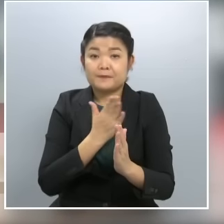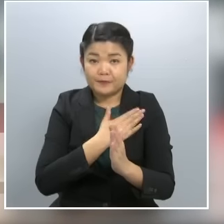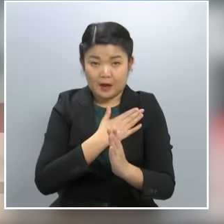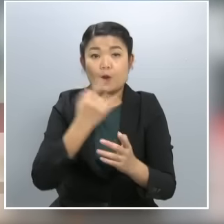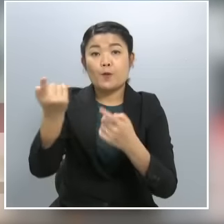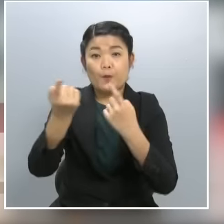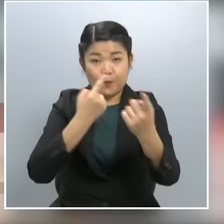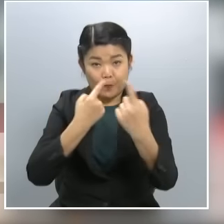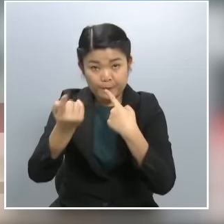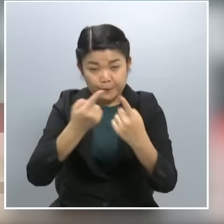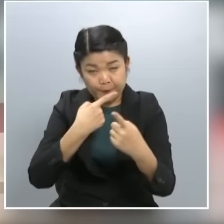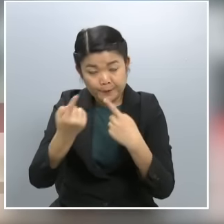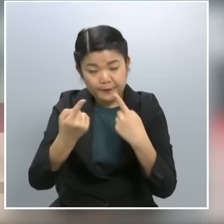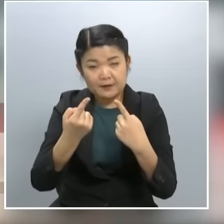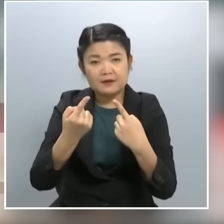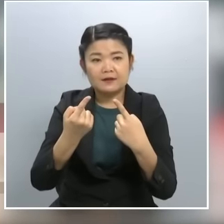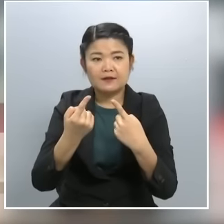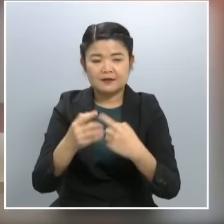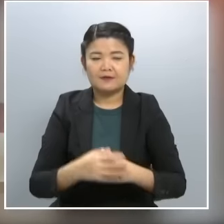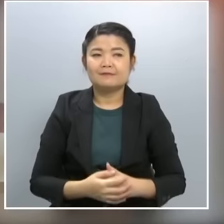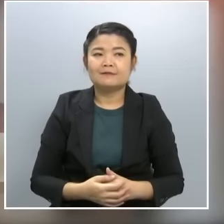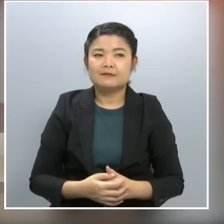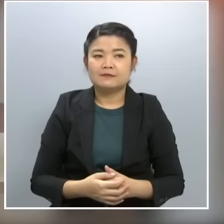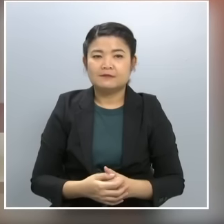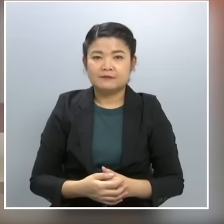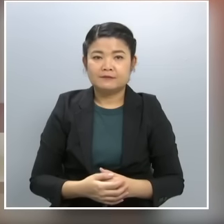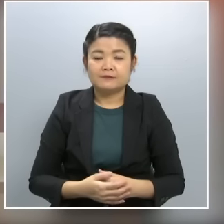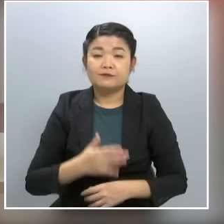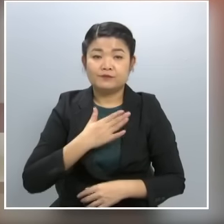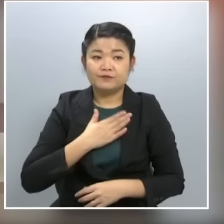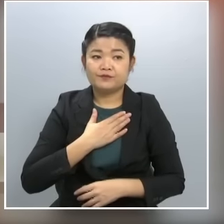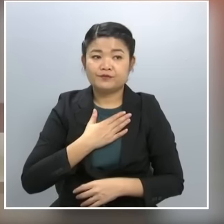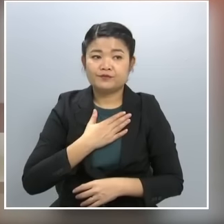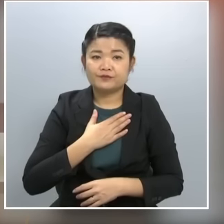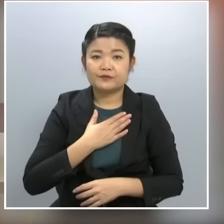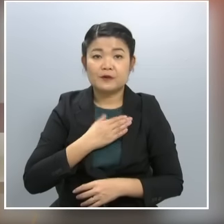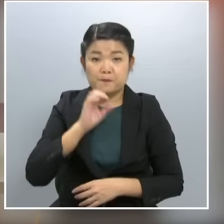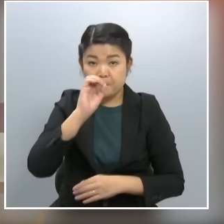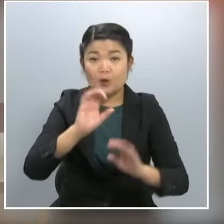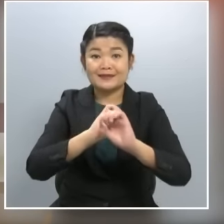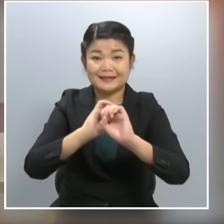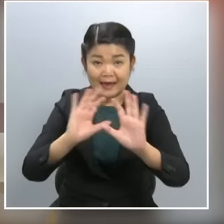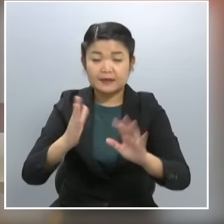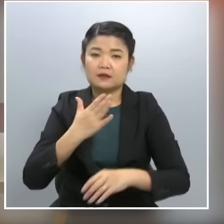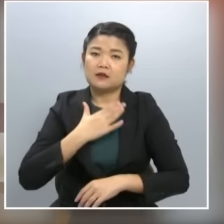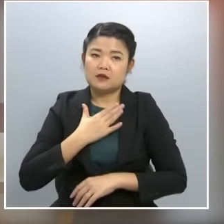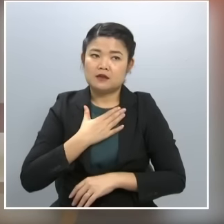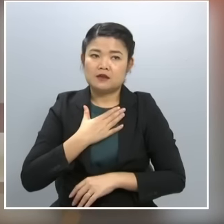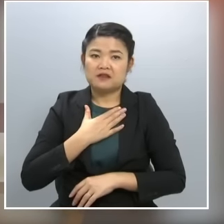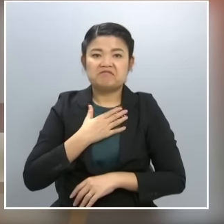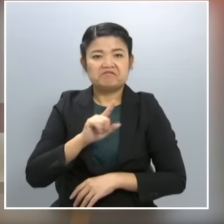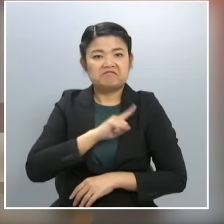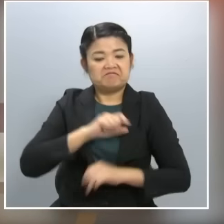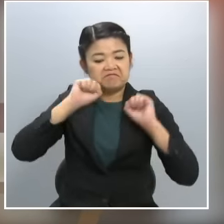ติเตียนนะครับแล้วก็ต่อว่าต่อขานมาอือผมเองเนี่ยยืนยันนะครับผมไม่ได้เป็นาลเตี้ยนะ